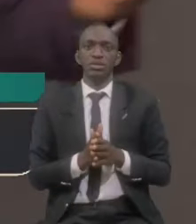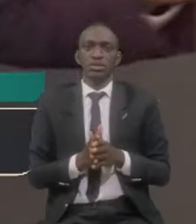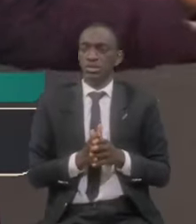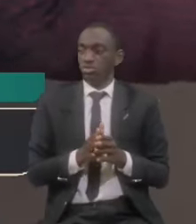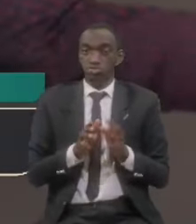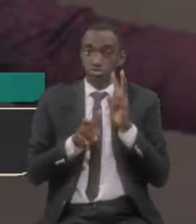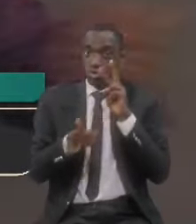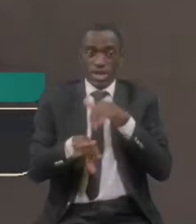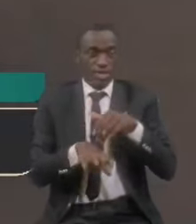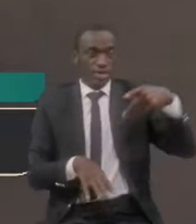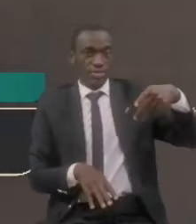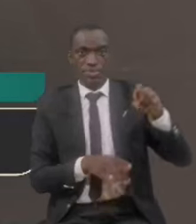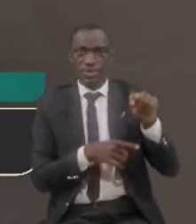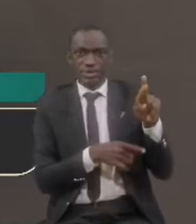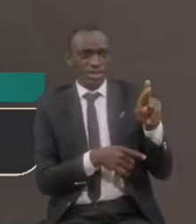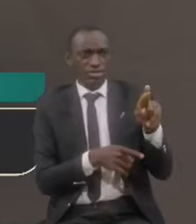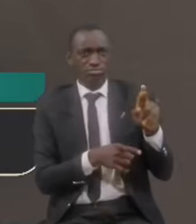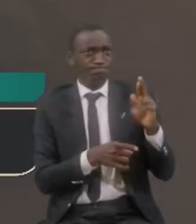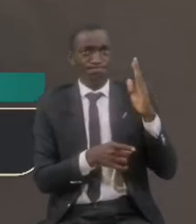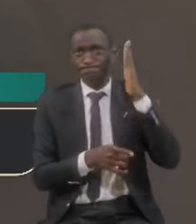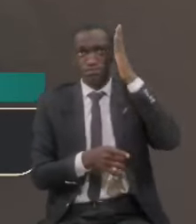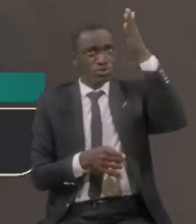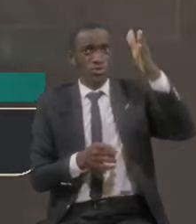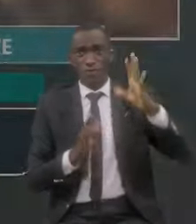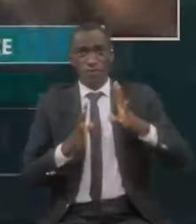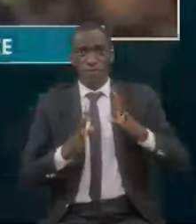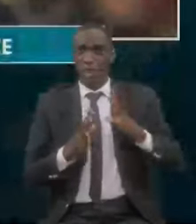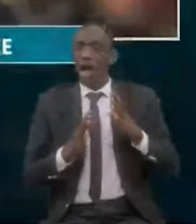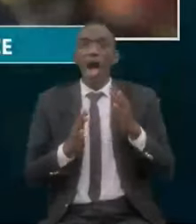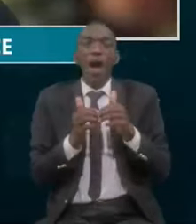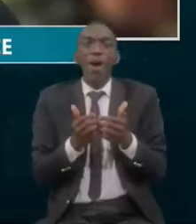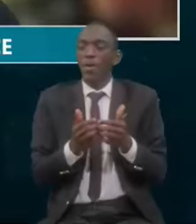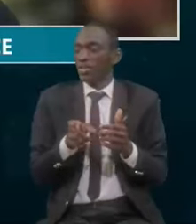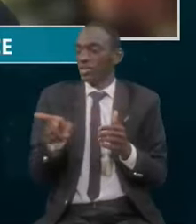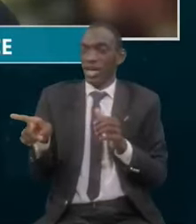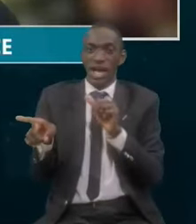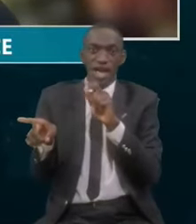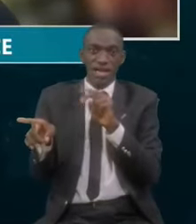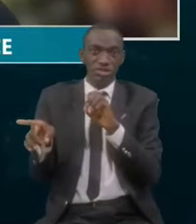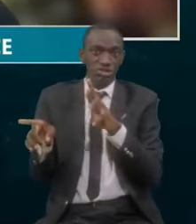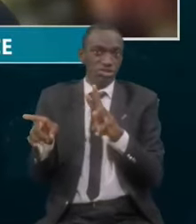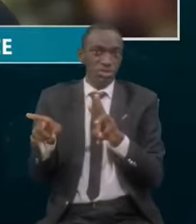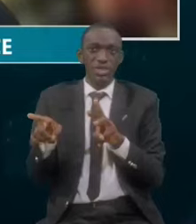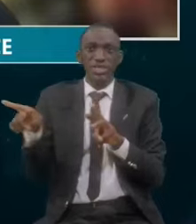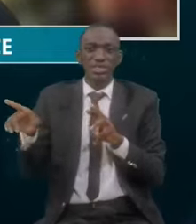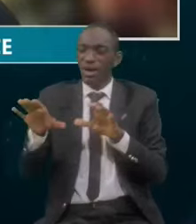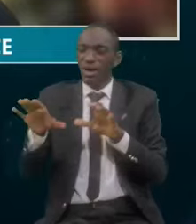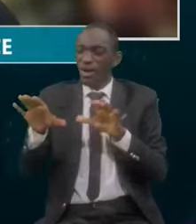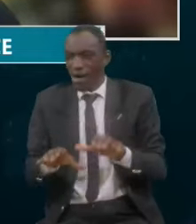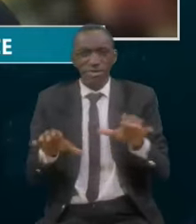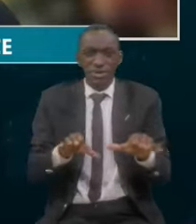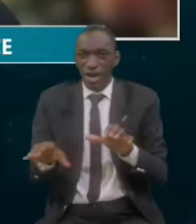destinée. C'était André qui était actif, son attitude et le style de vie